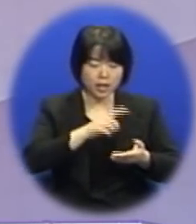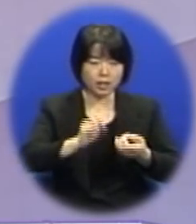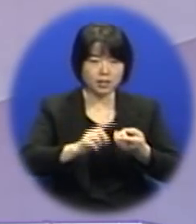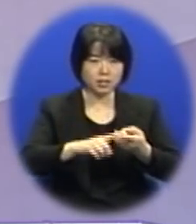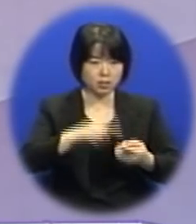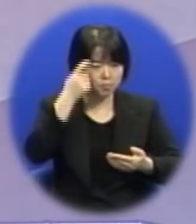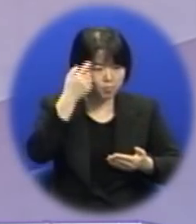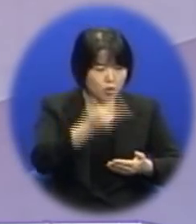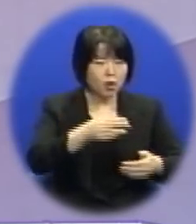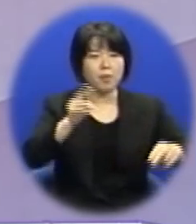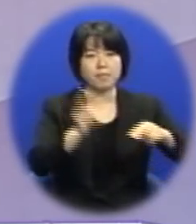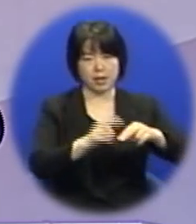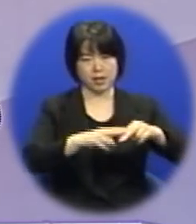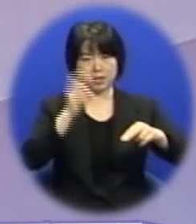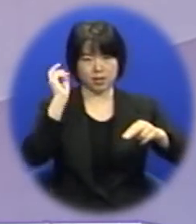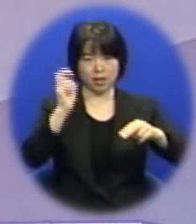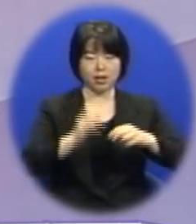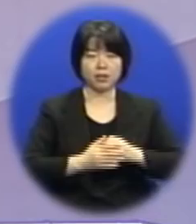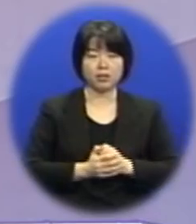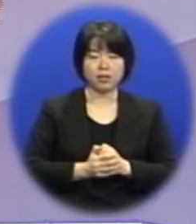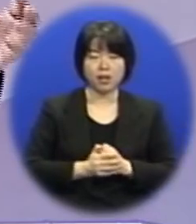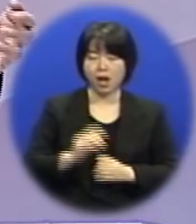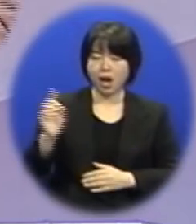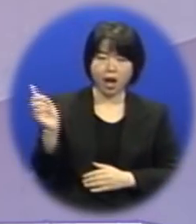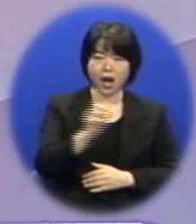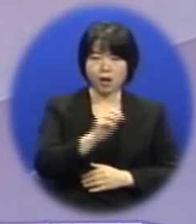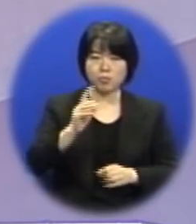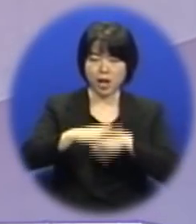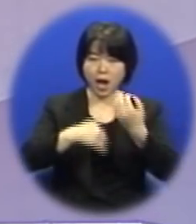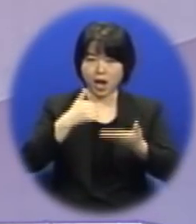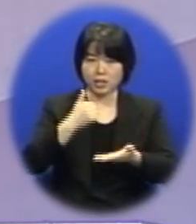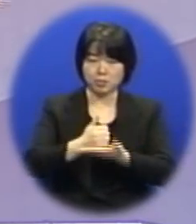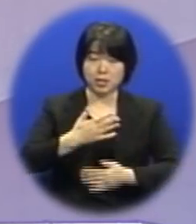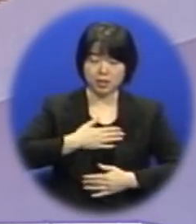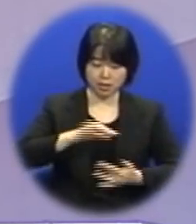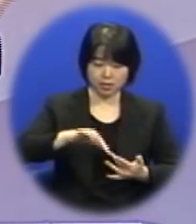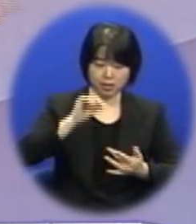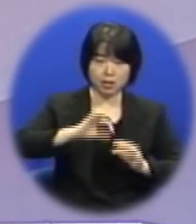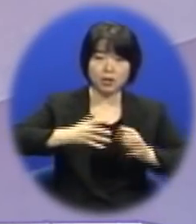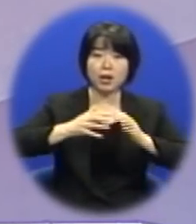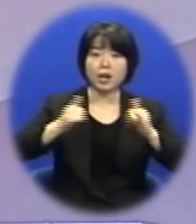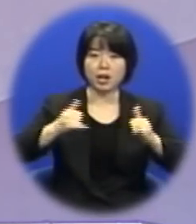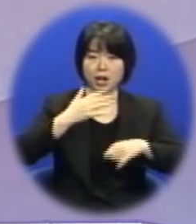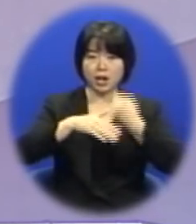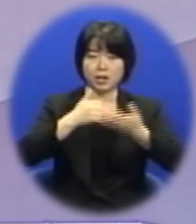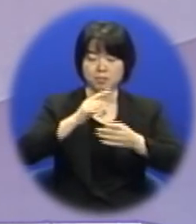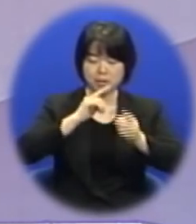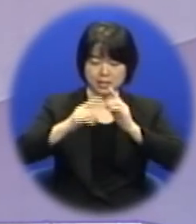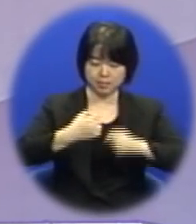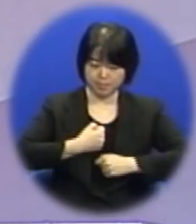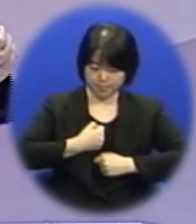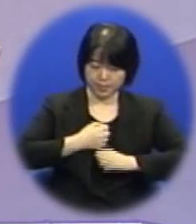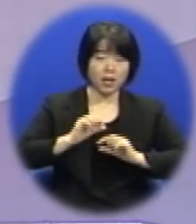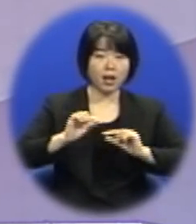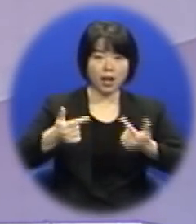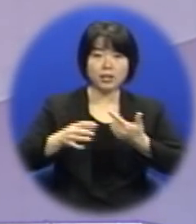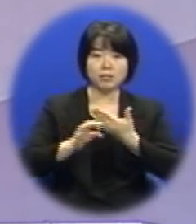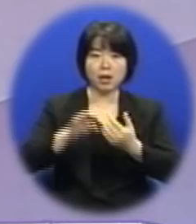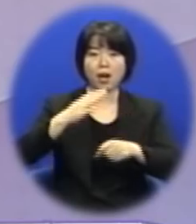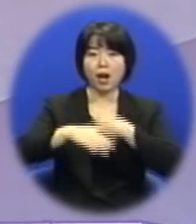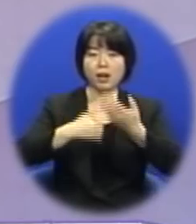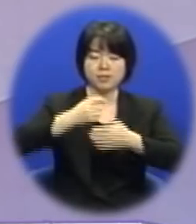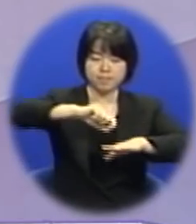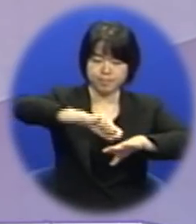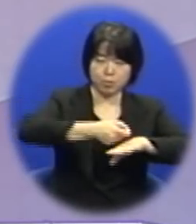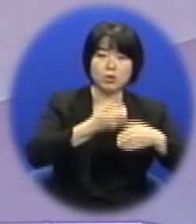것이다. 하나님은 아무리 당신이 택한 백성이지만 하나님의 말씀을 지키지 않을 때는 하나님이